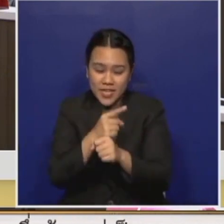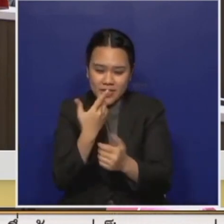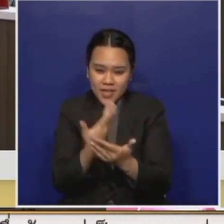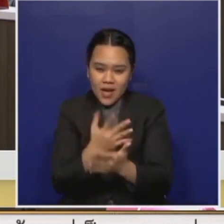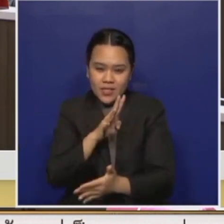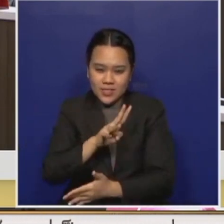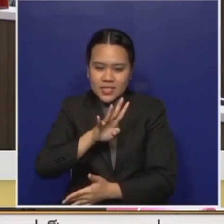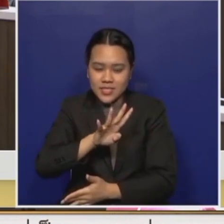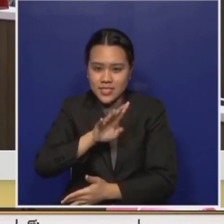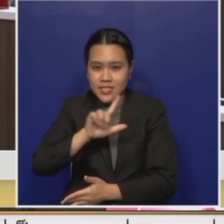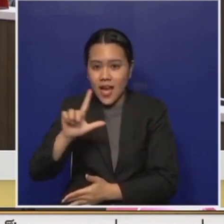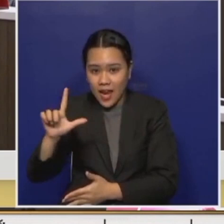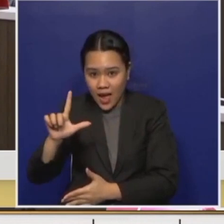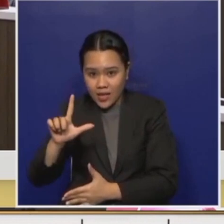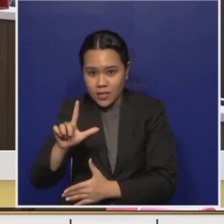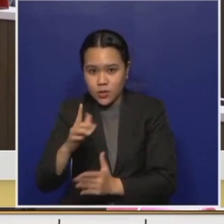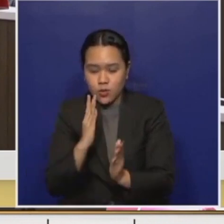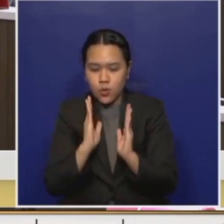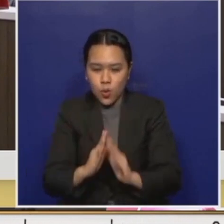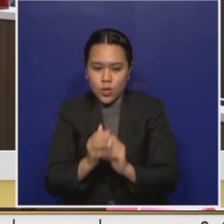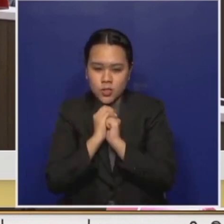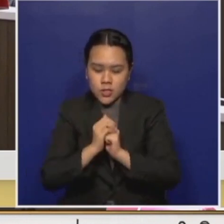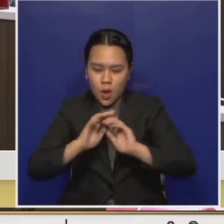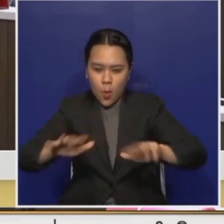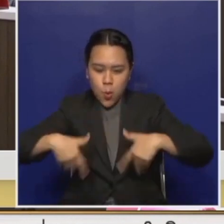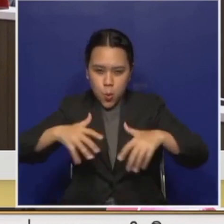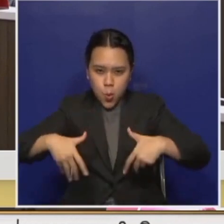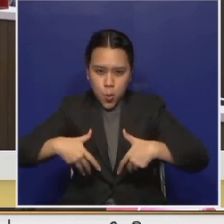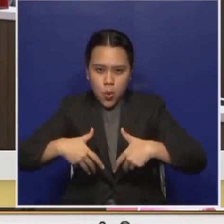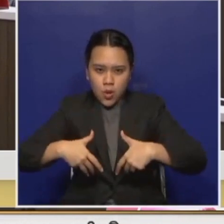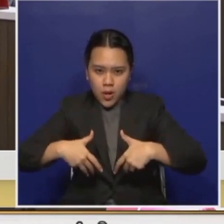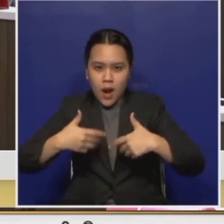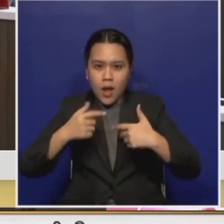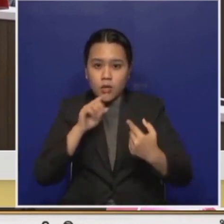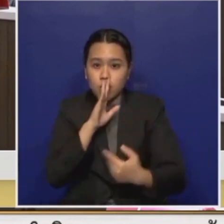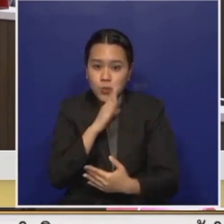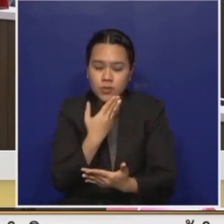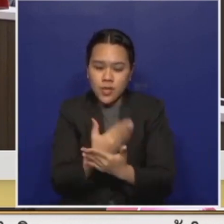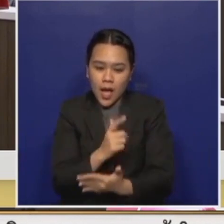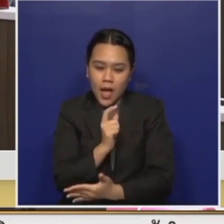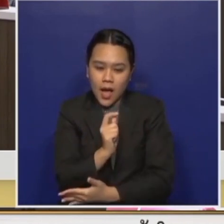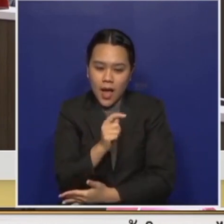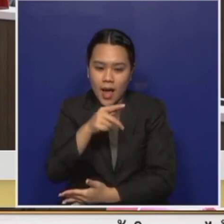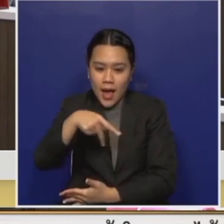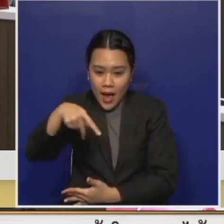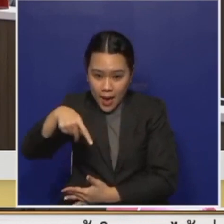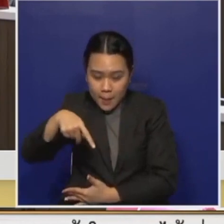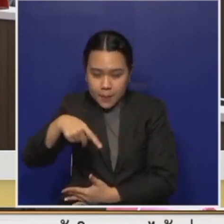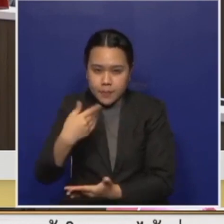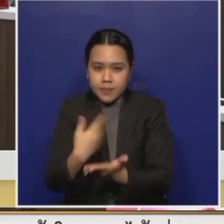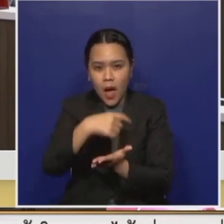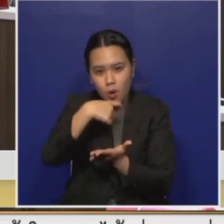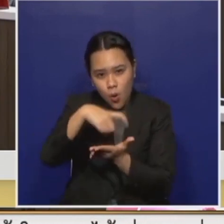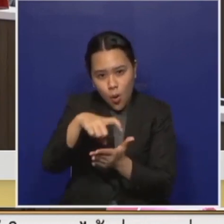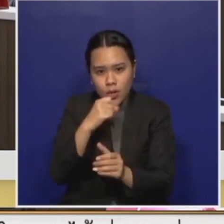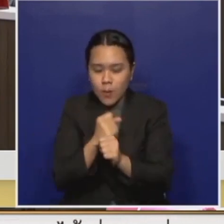เพราฉนั้นเนี่ยการที่ท่านจะใช้ application ในการที่จะเป็นลกษณะของการจ่ายเงินจ่ายทองหทำธรกิจเนี่ยถ้าท่